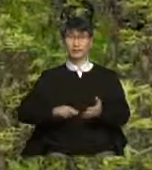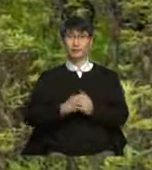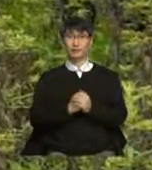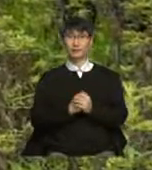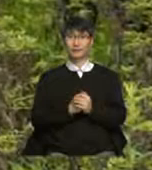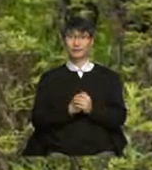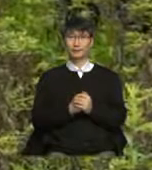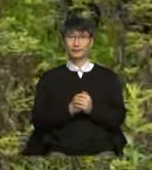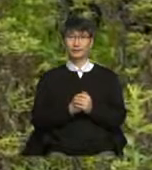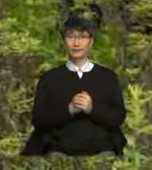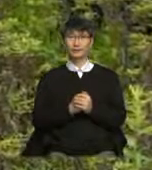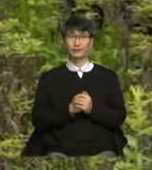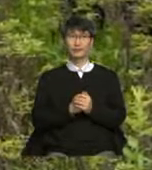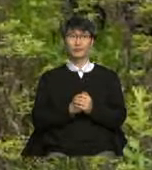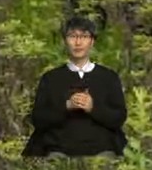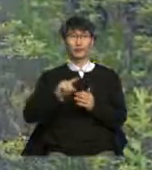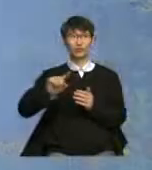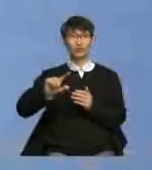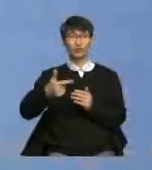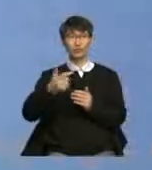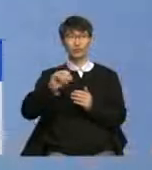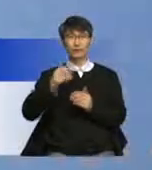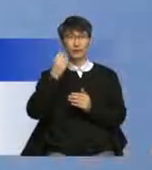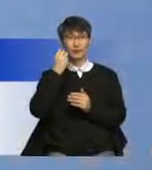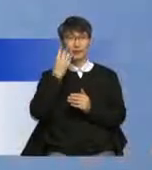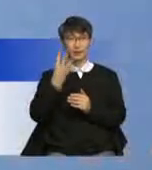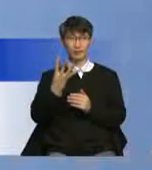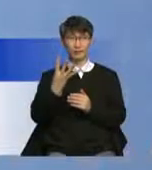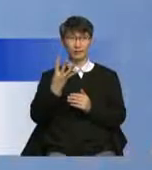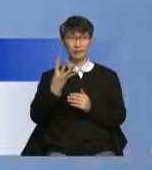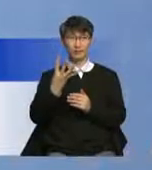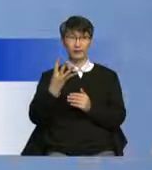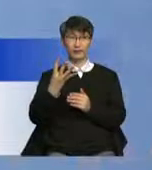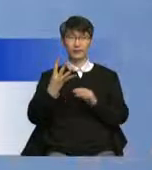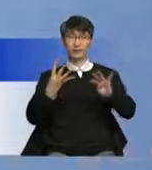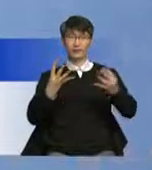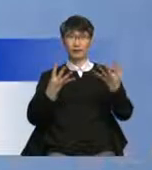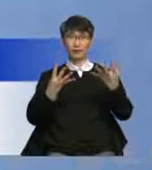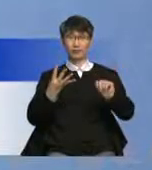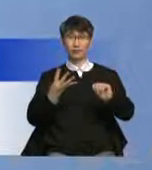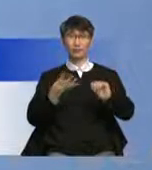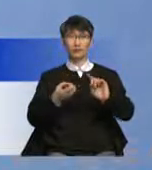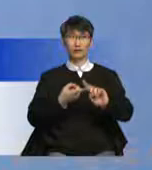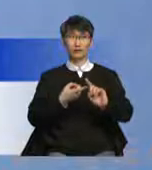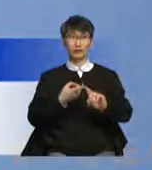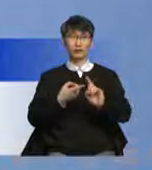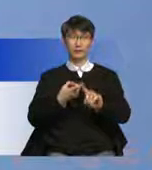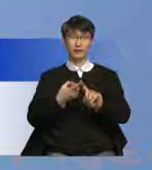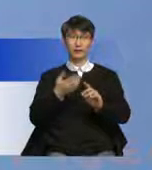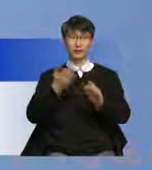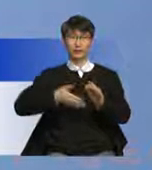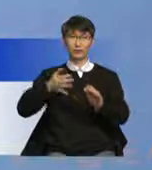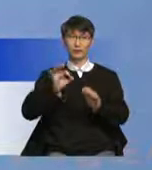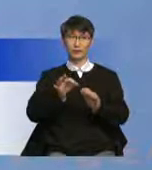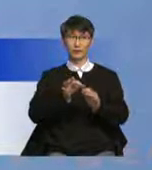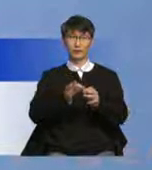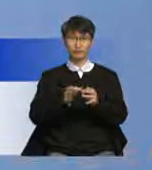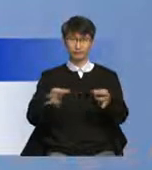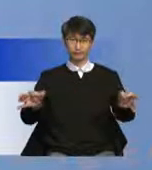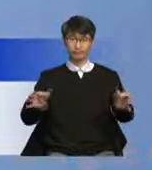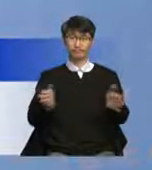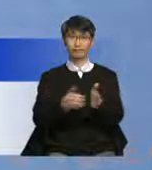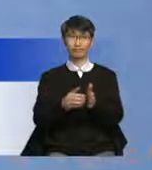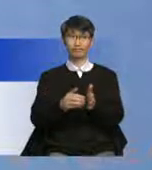한 분에게 600만 원씩 총 금액이 무려 405억 원에 해당되는 공적 자금이